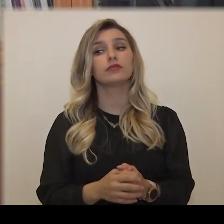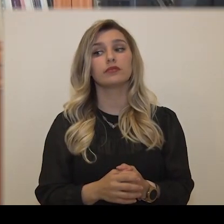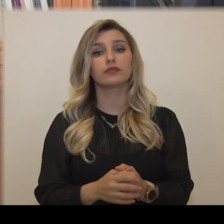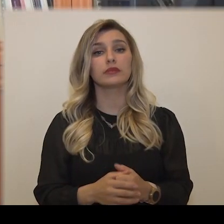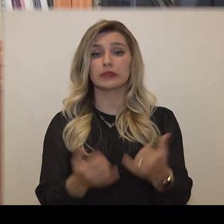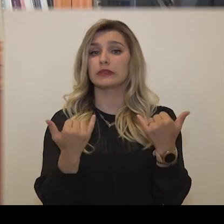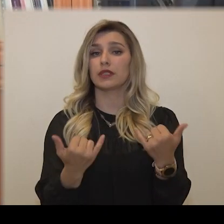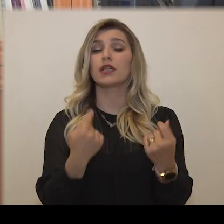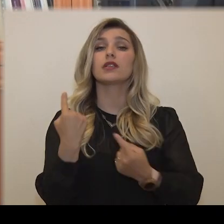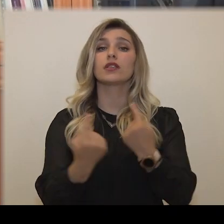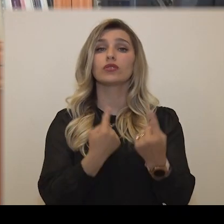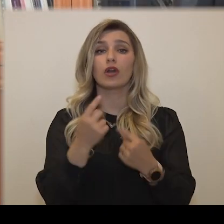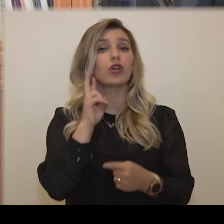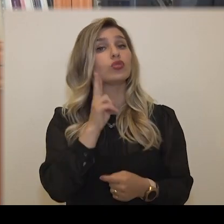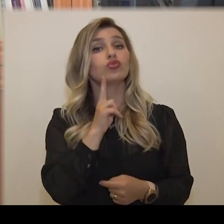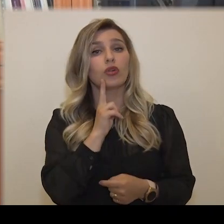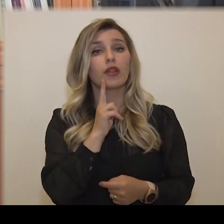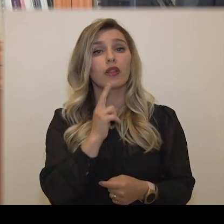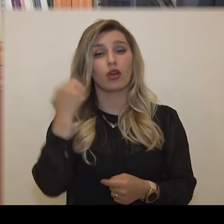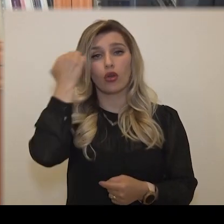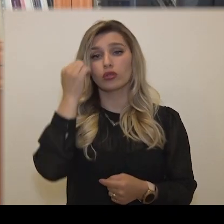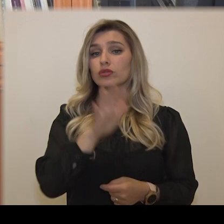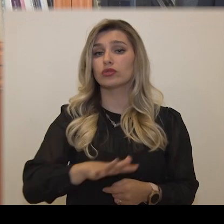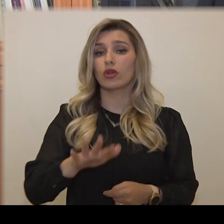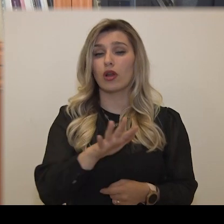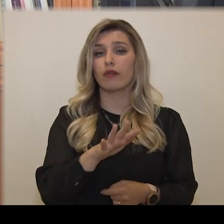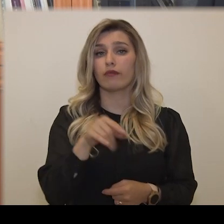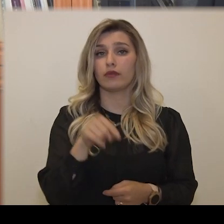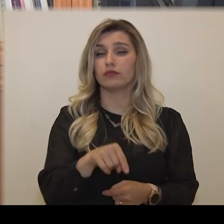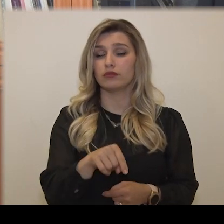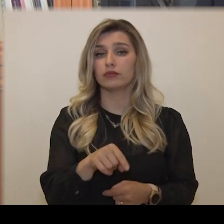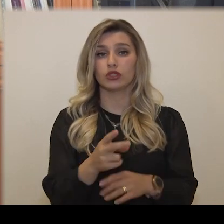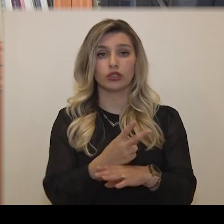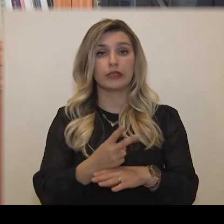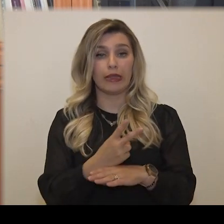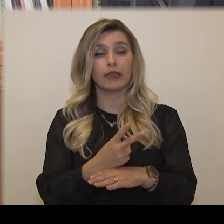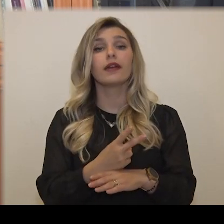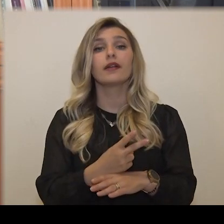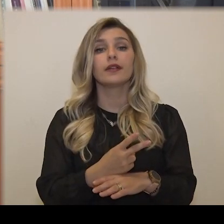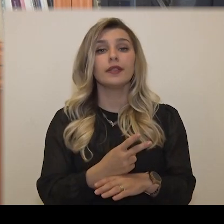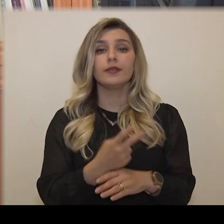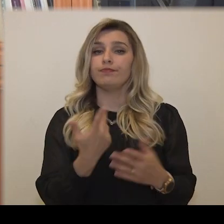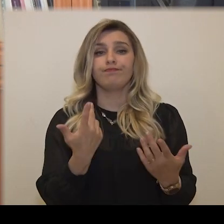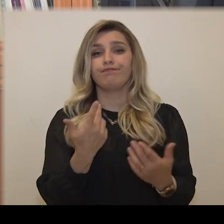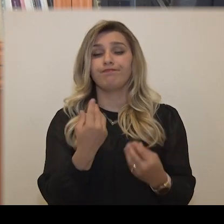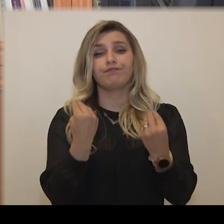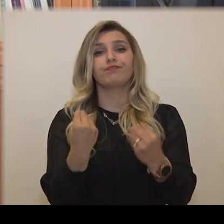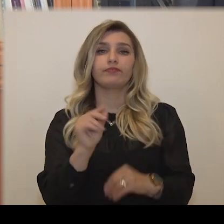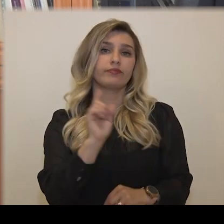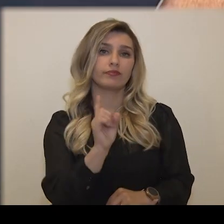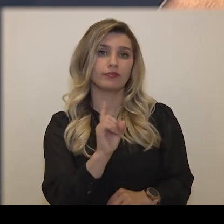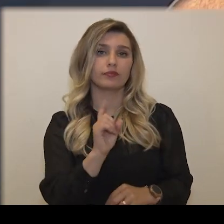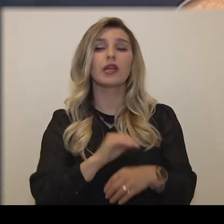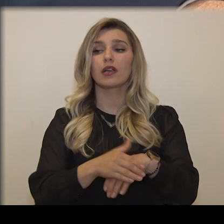Gjendja e qytetarve të shurt, personave që nuk dëgjojnë në Republikën e Kosovës, nuk është, më thënë, e mirë, nuk